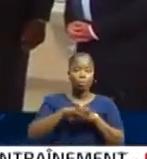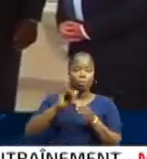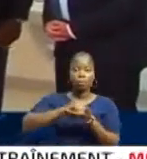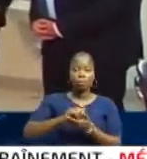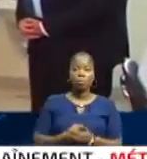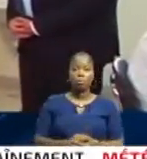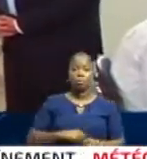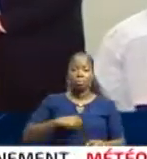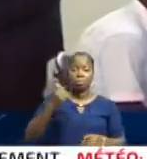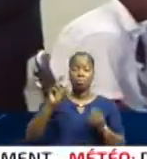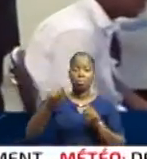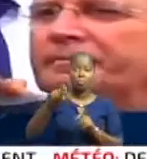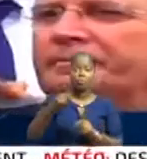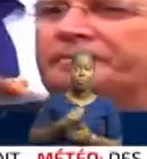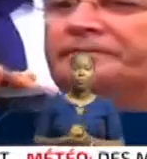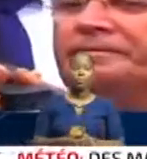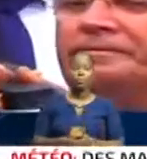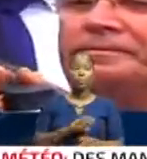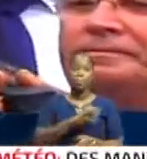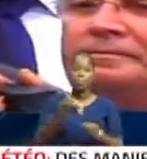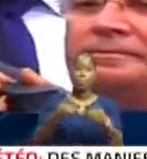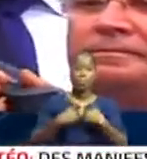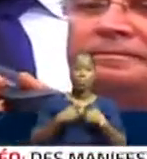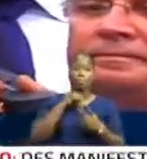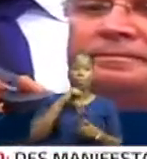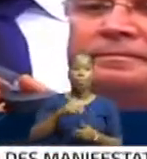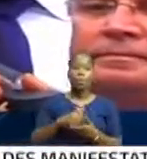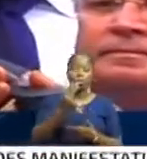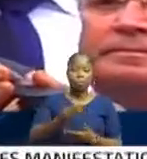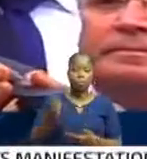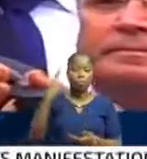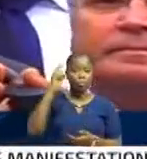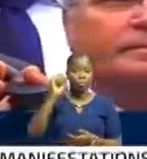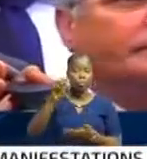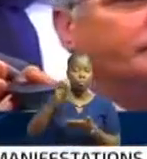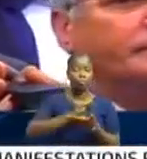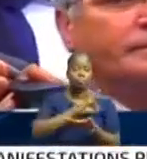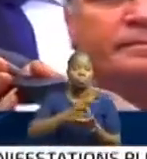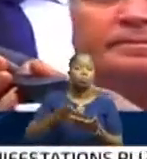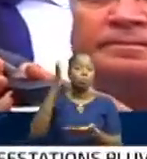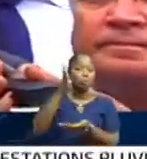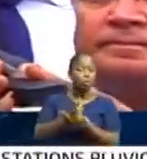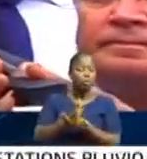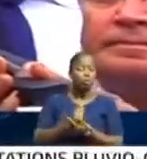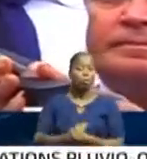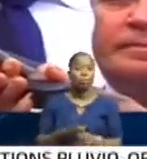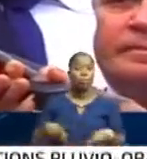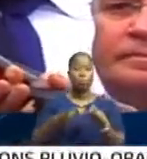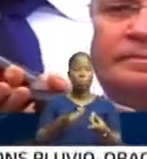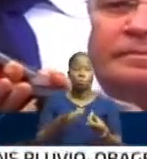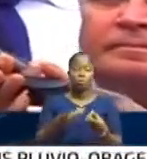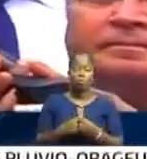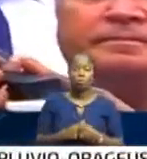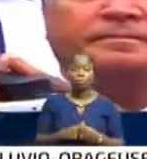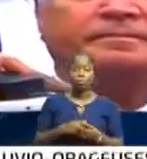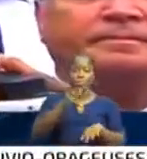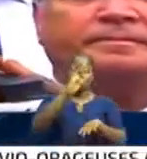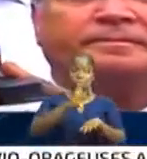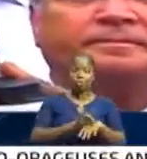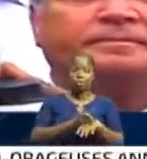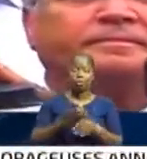les besoins on n'a pas de moyens pour éliminer les donneurs qui sont potentiellement porteurs de l'hépatite c